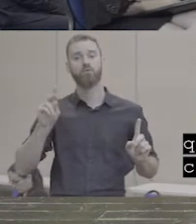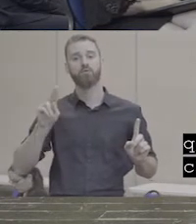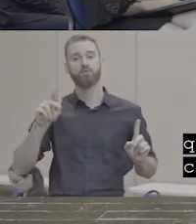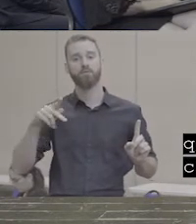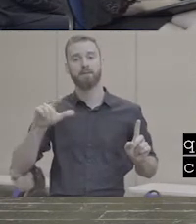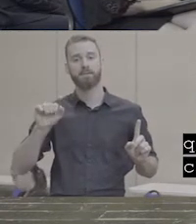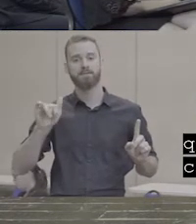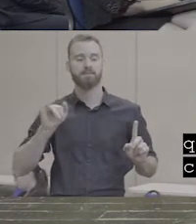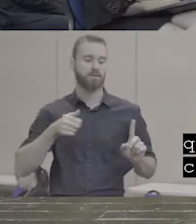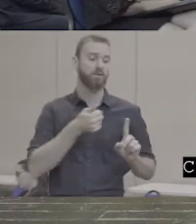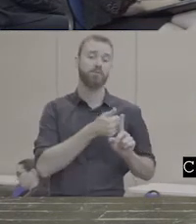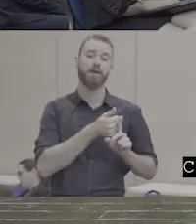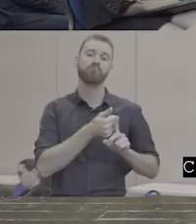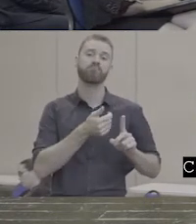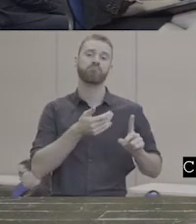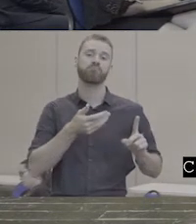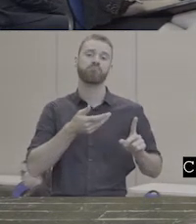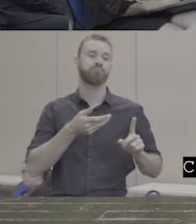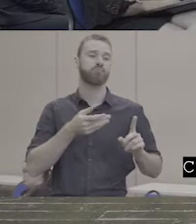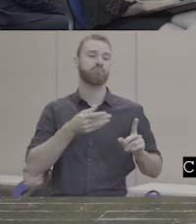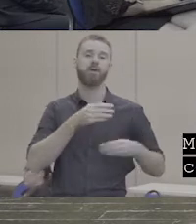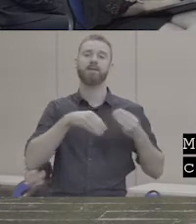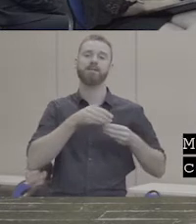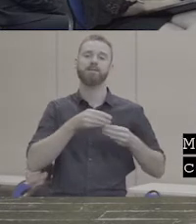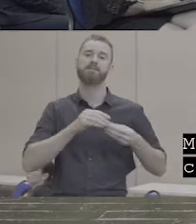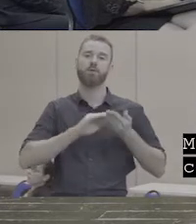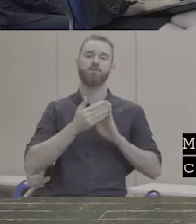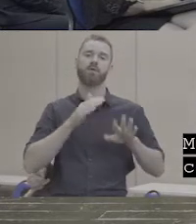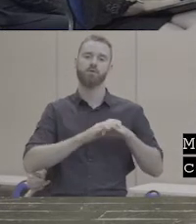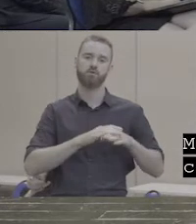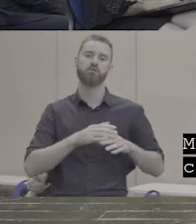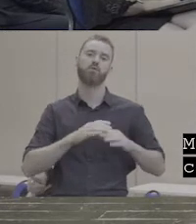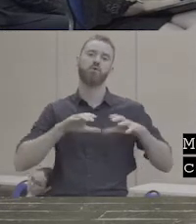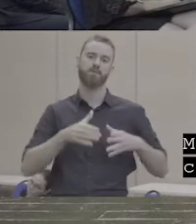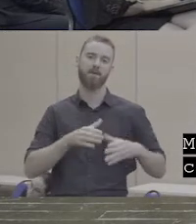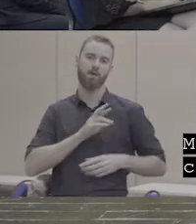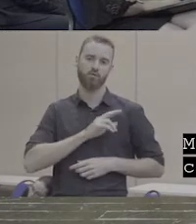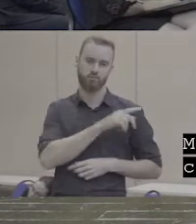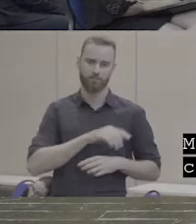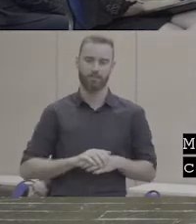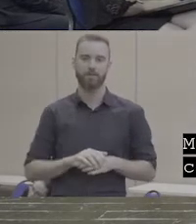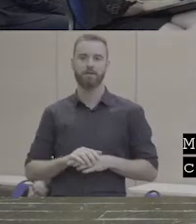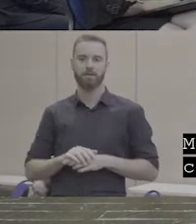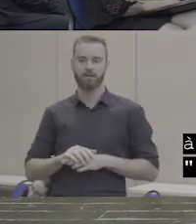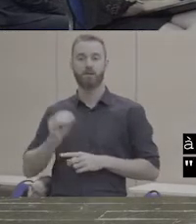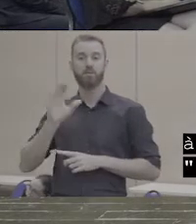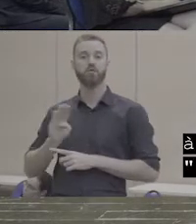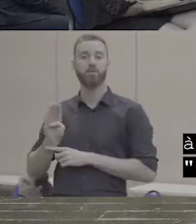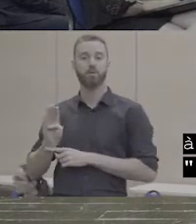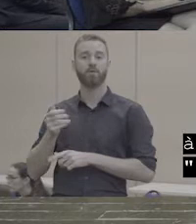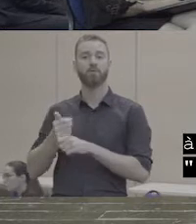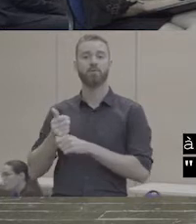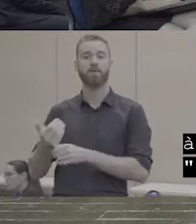organisateur communautaire au comité logement Rosemont. Monsieur Jean-Pascal Beaudoin, qui est coordonnateur à la